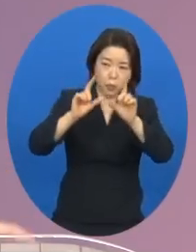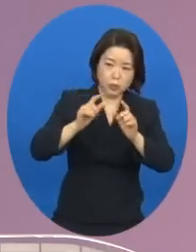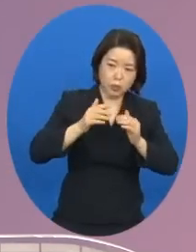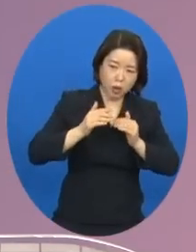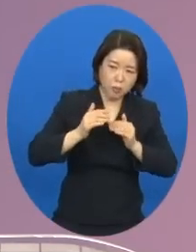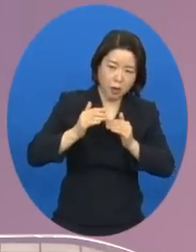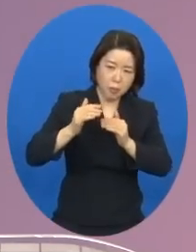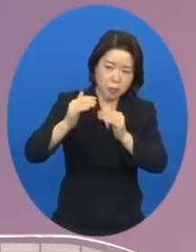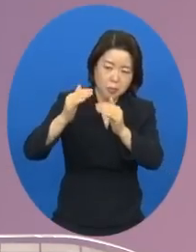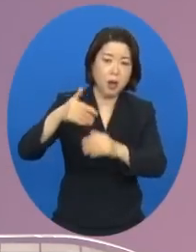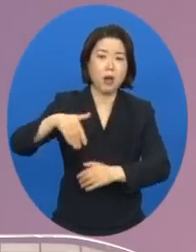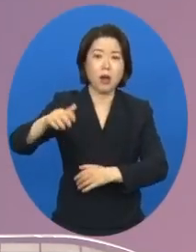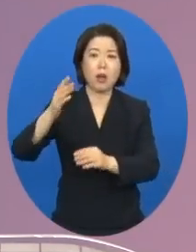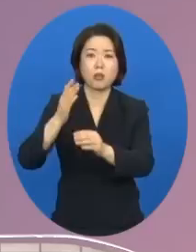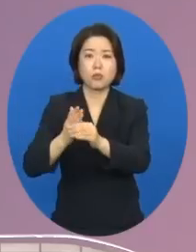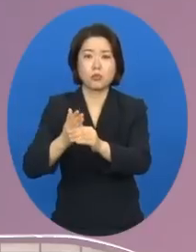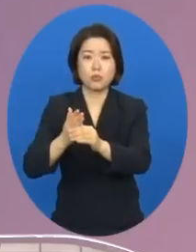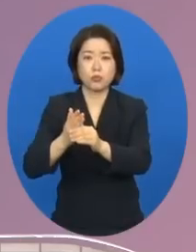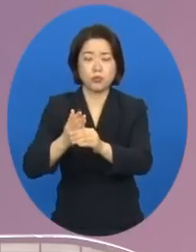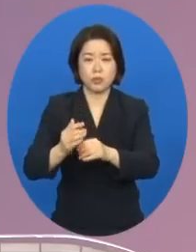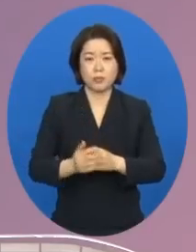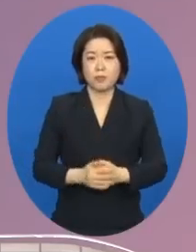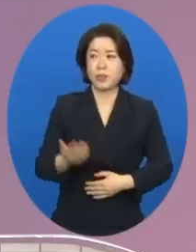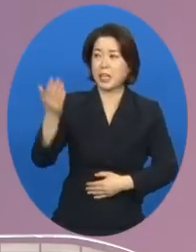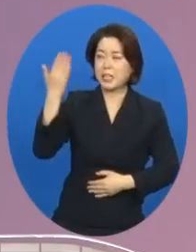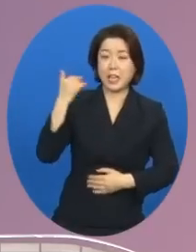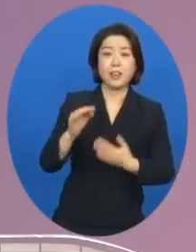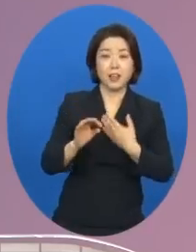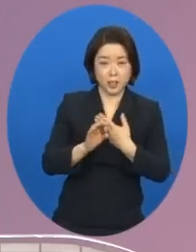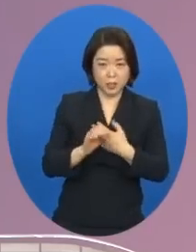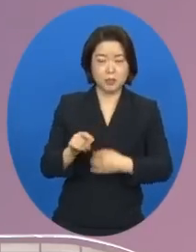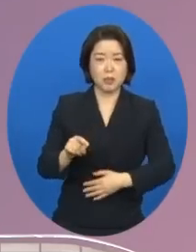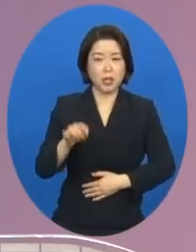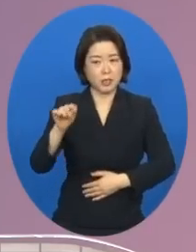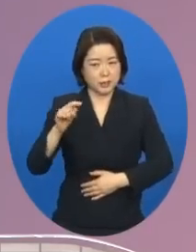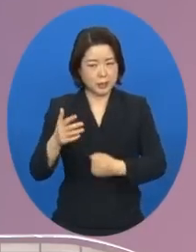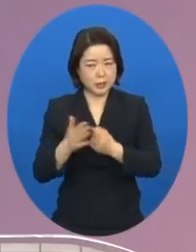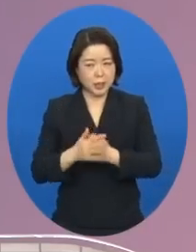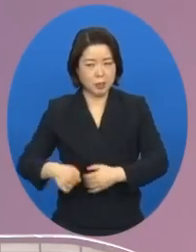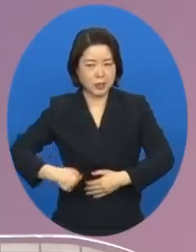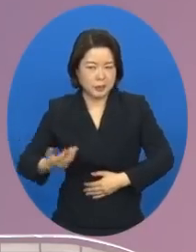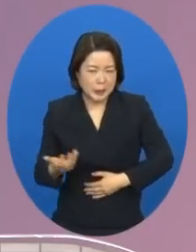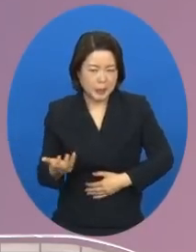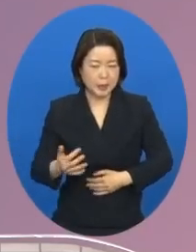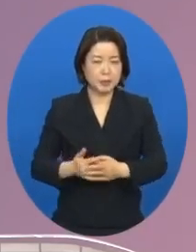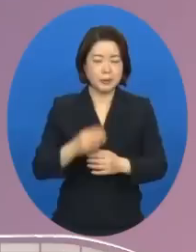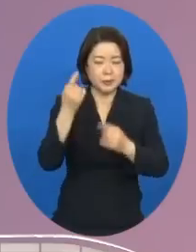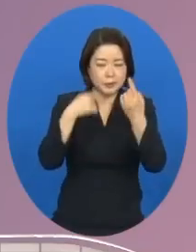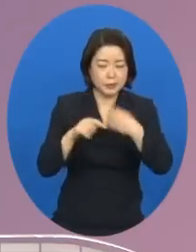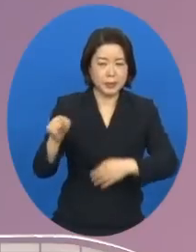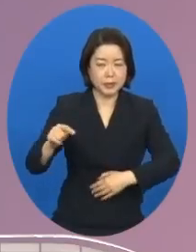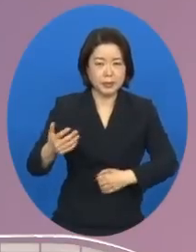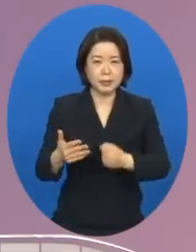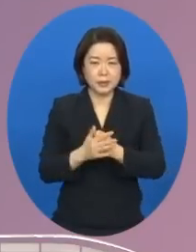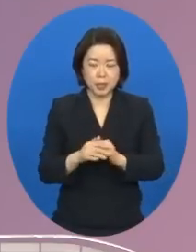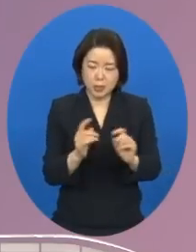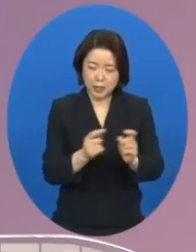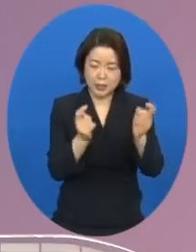계획이 진행되고 있습니다. 예전 같았으면 그것 때문에 속상하기도 하고 그것